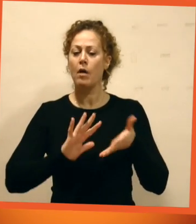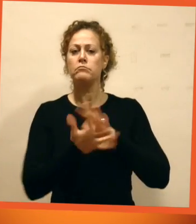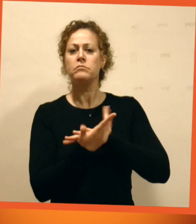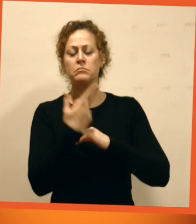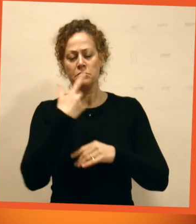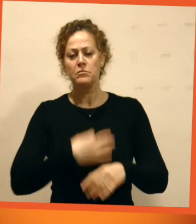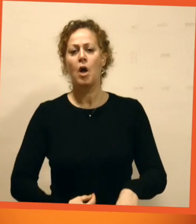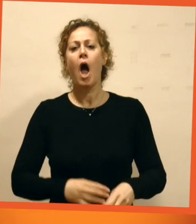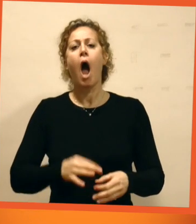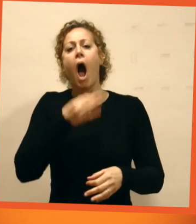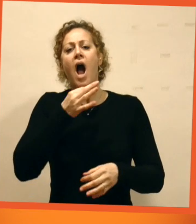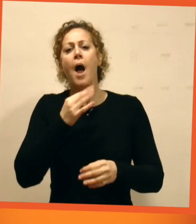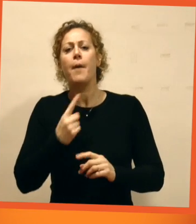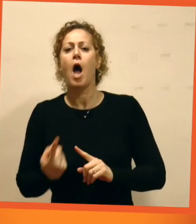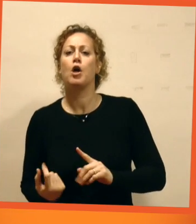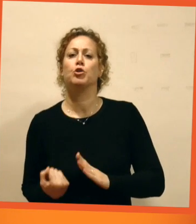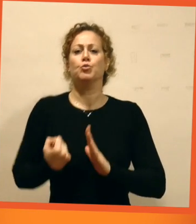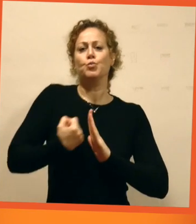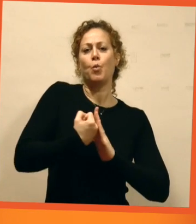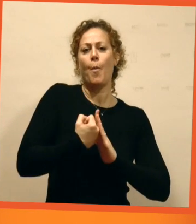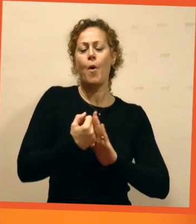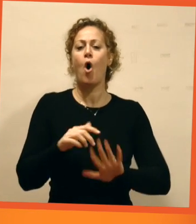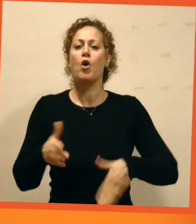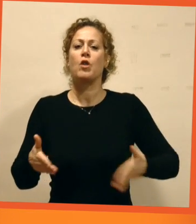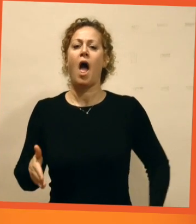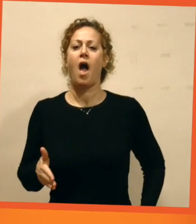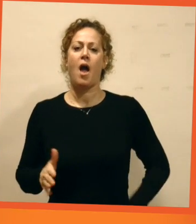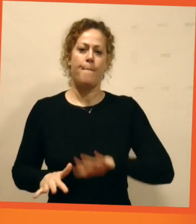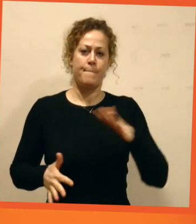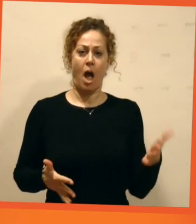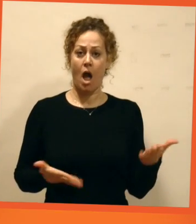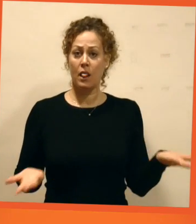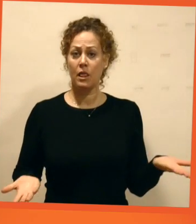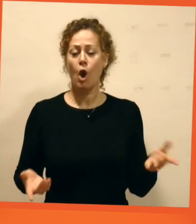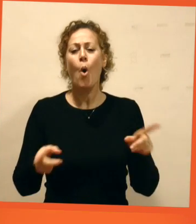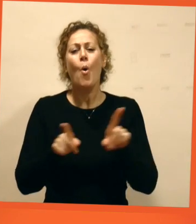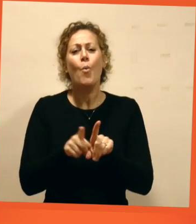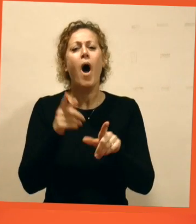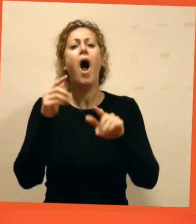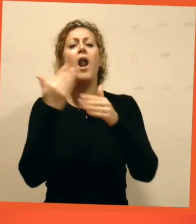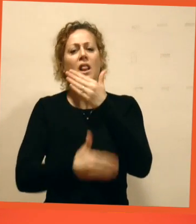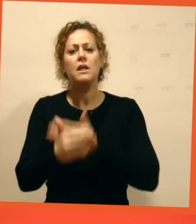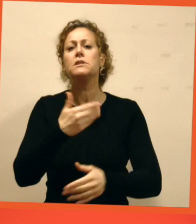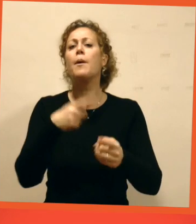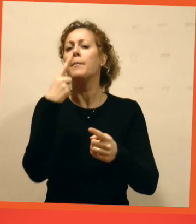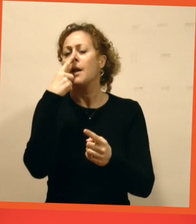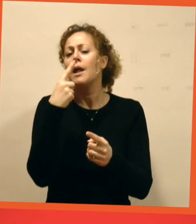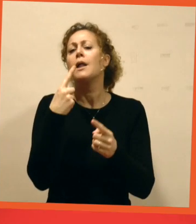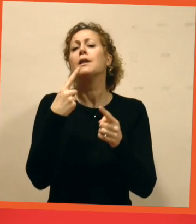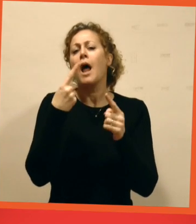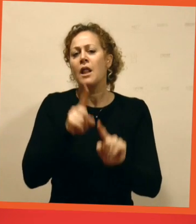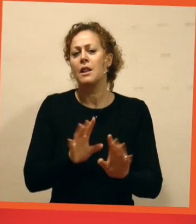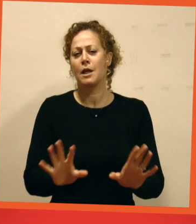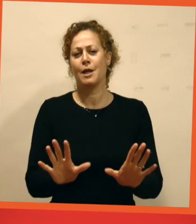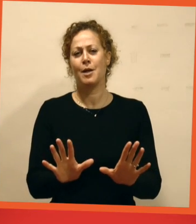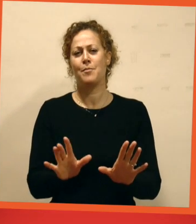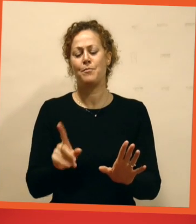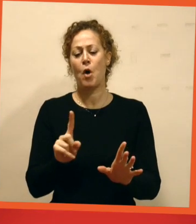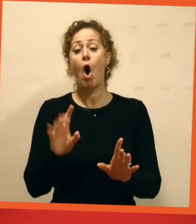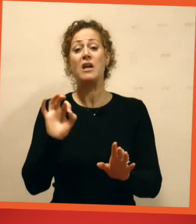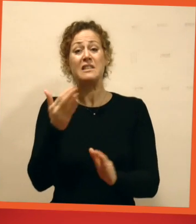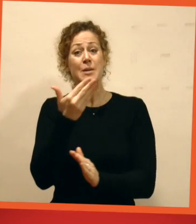peso sull'altra gamba, no? Ma è lo stesso, la disabilità in un qualcosa potenzia